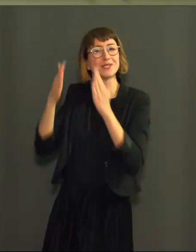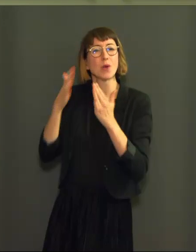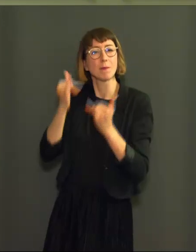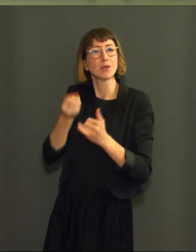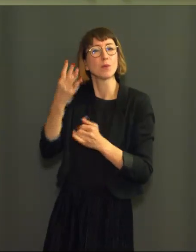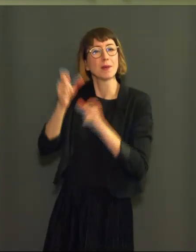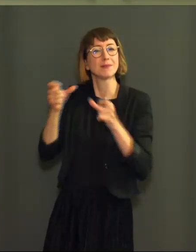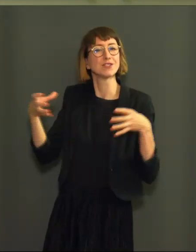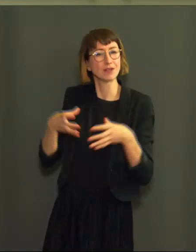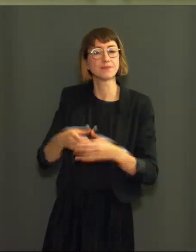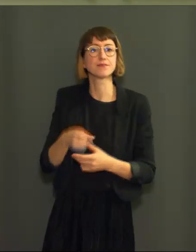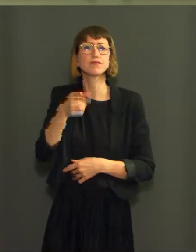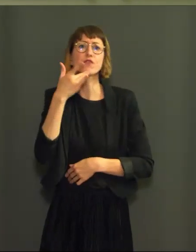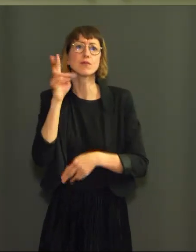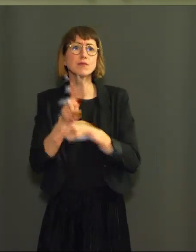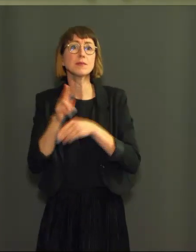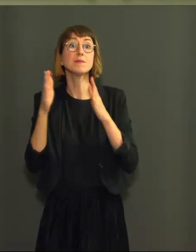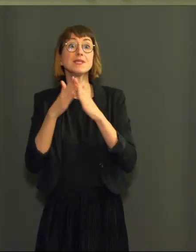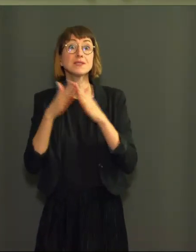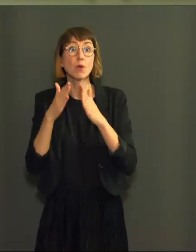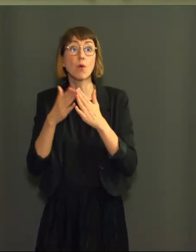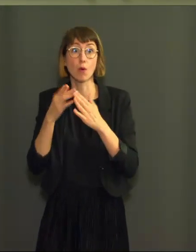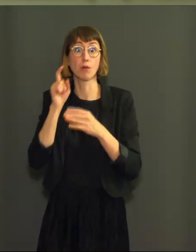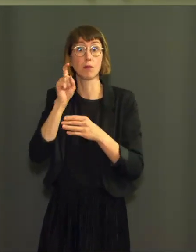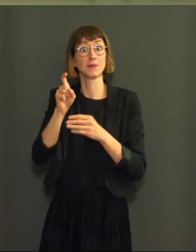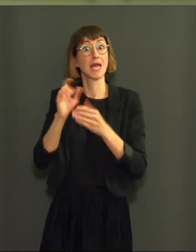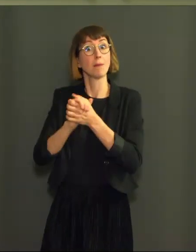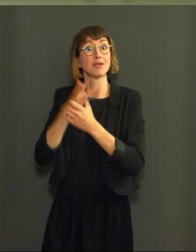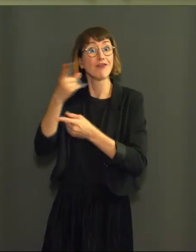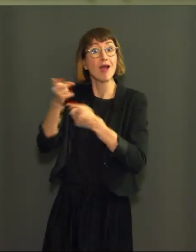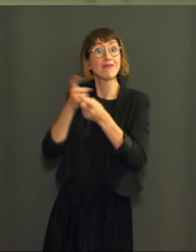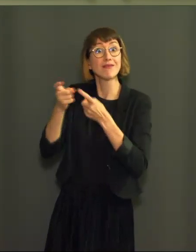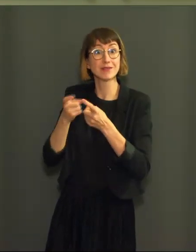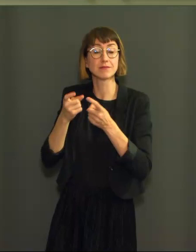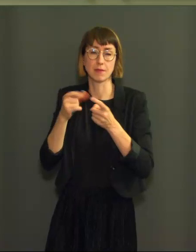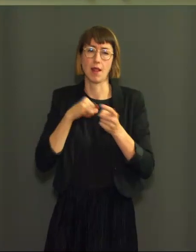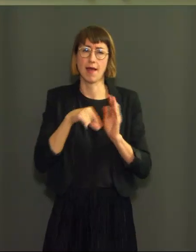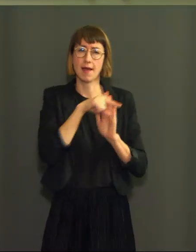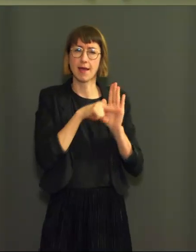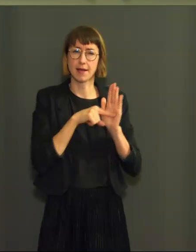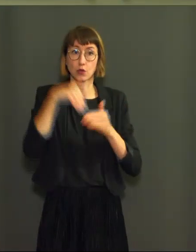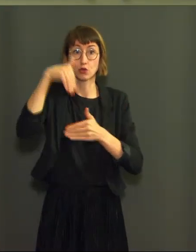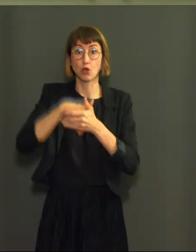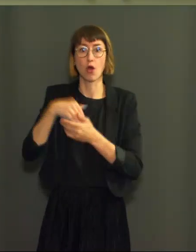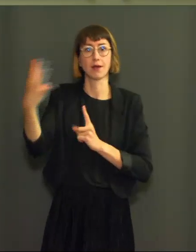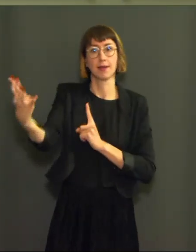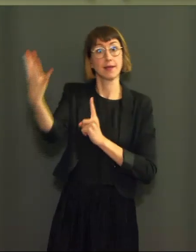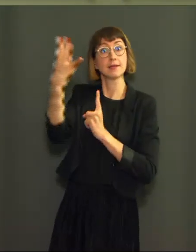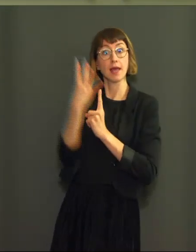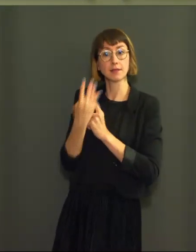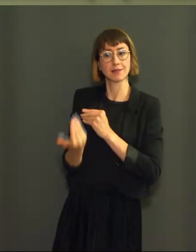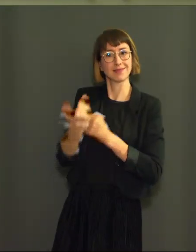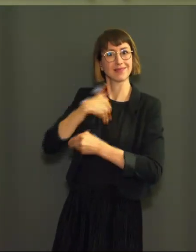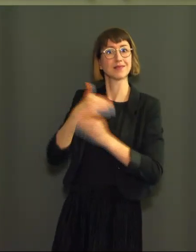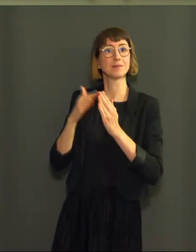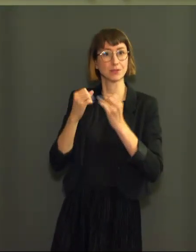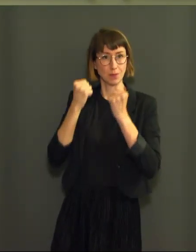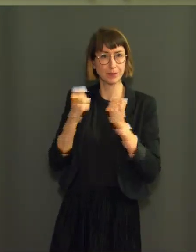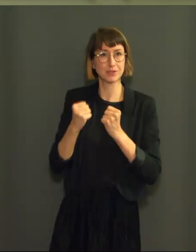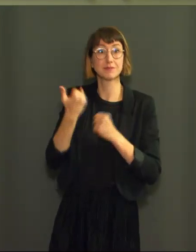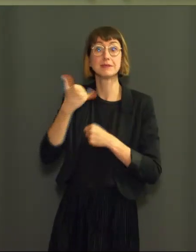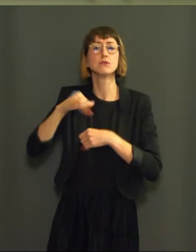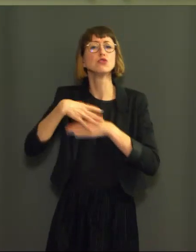règles de rassemblement qui restent en vigueur. À l'intérieur, 4 personnes. À l'extérieur, dans votre jardin, sur votre terrasse, vous pouvez recevoir jusqu'à 50